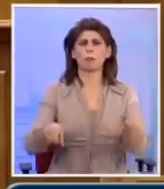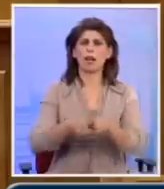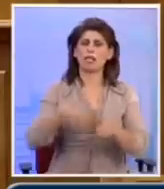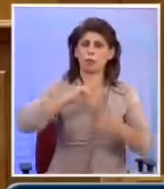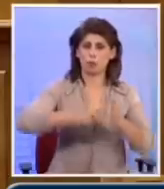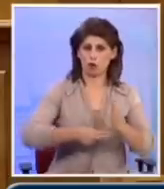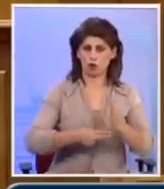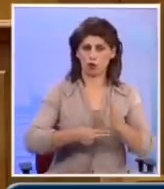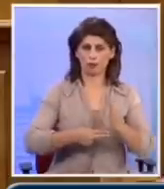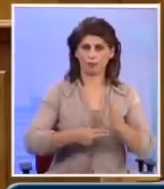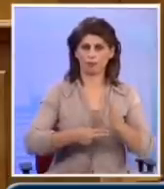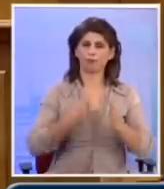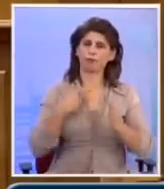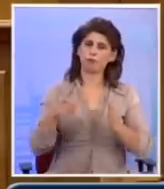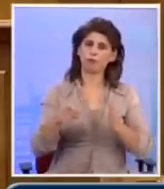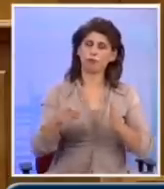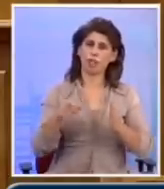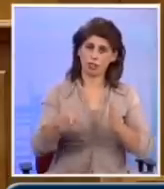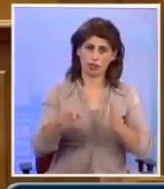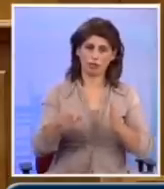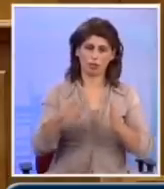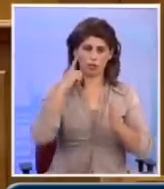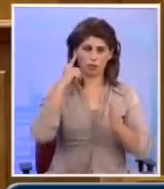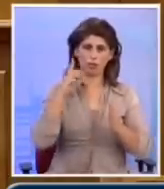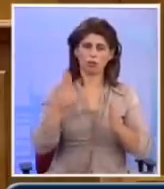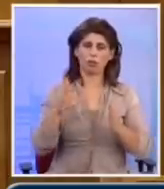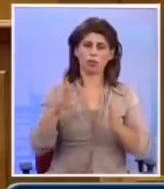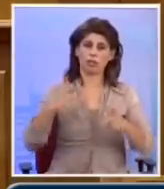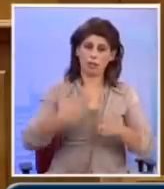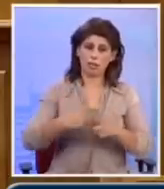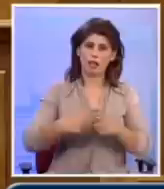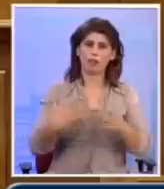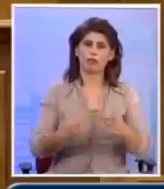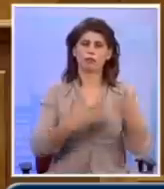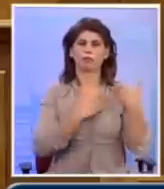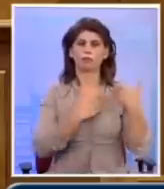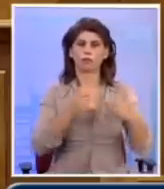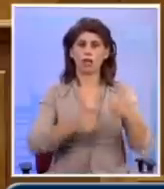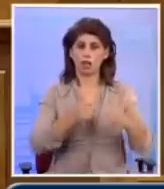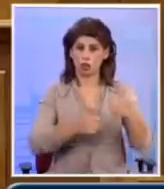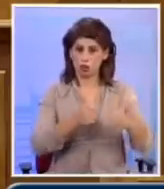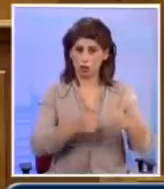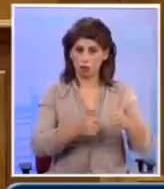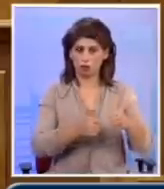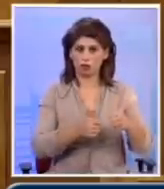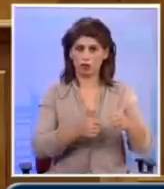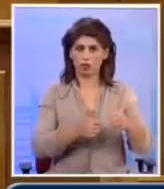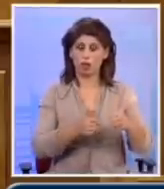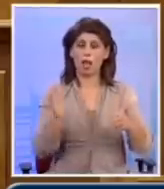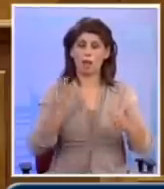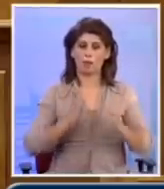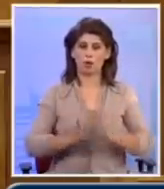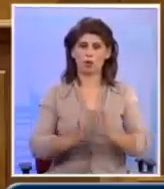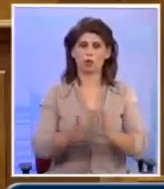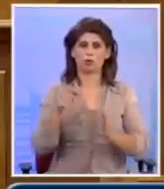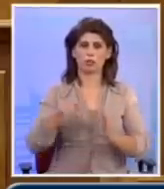μνημόνιο, σύμφωνα με τις οποίες η χώρα θα ανακτούσε τάχα την ανταγωνιστικότητά της αν προχωρούσε